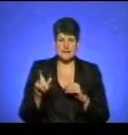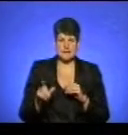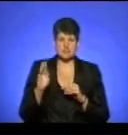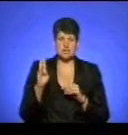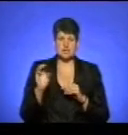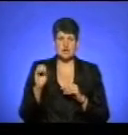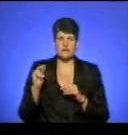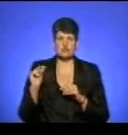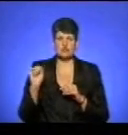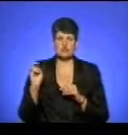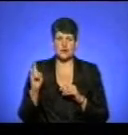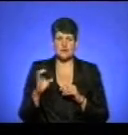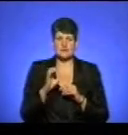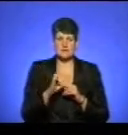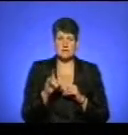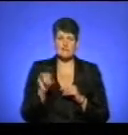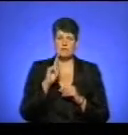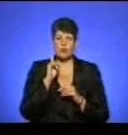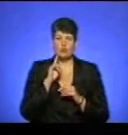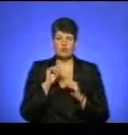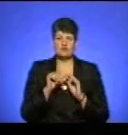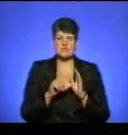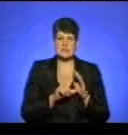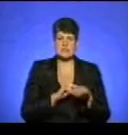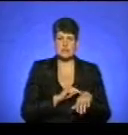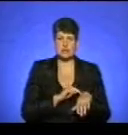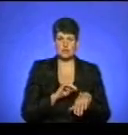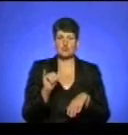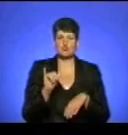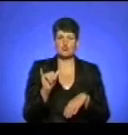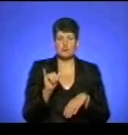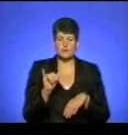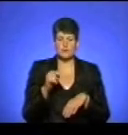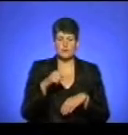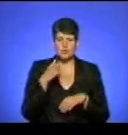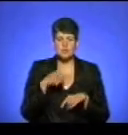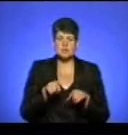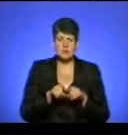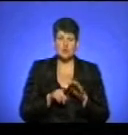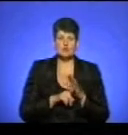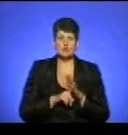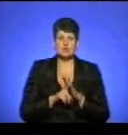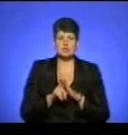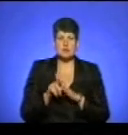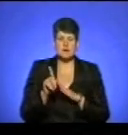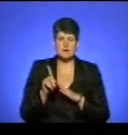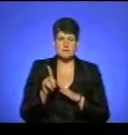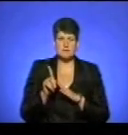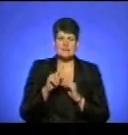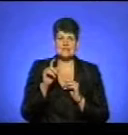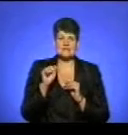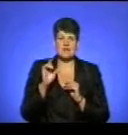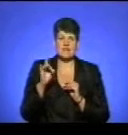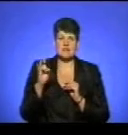Шевчука Святослава, з молоддю о 16-й годині у суботу. В цьому році також ми розпочинаємо так звані